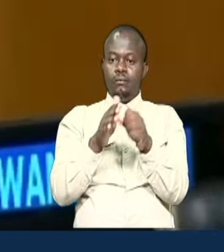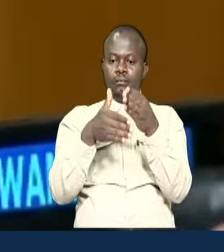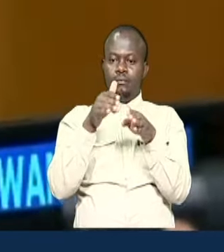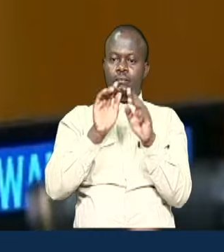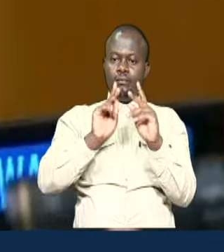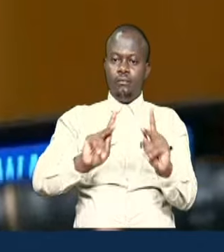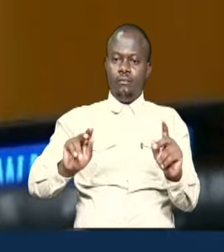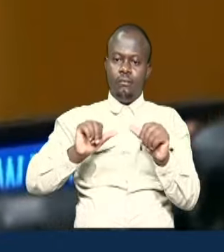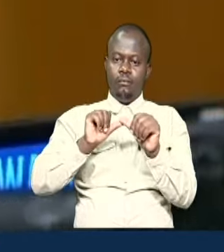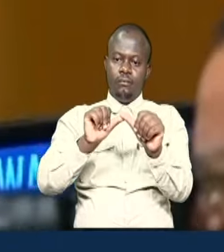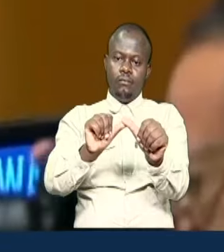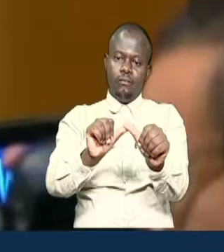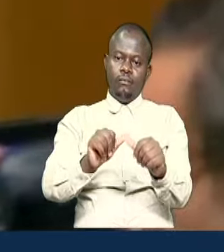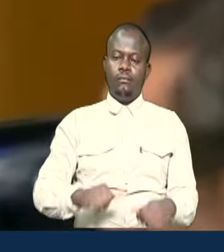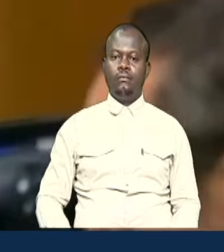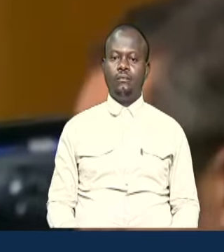amahoro arambye.